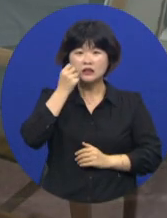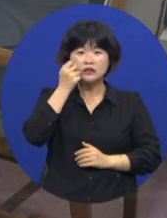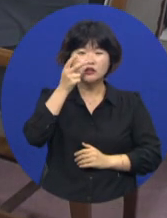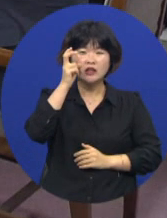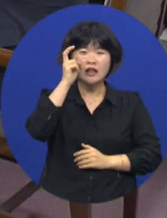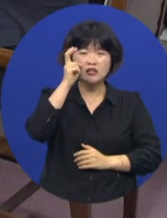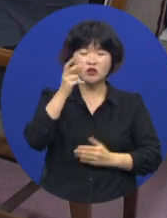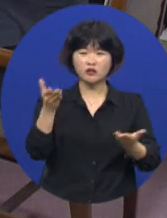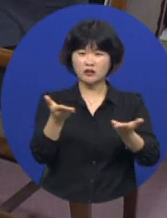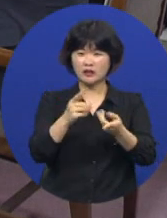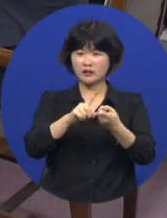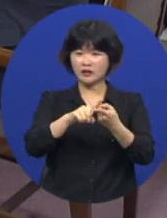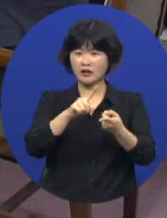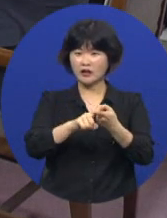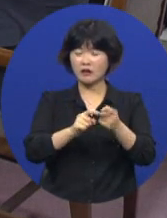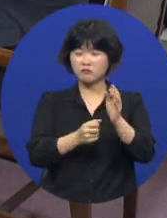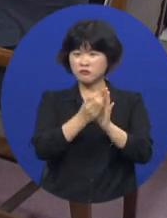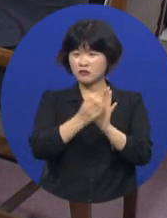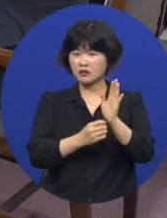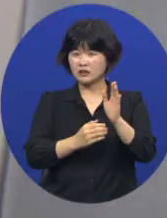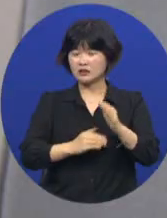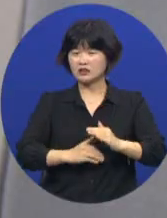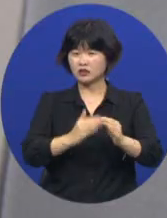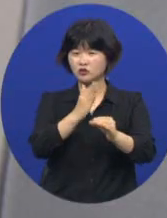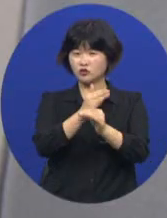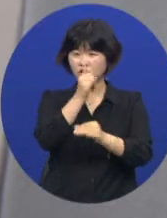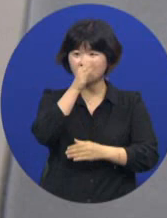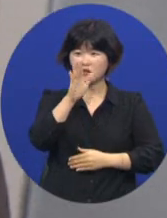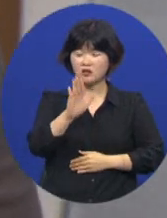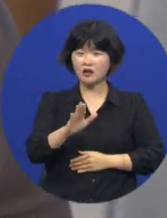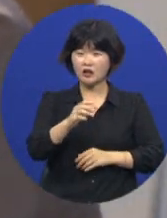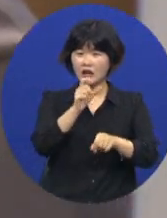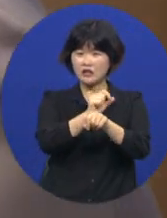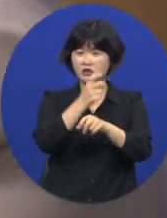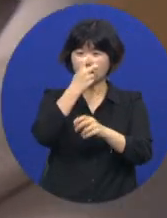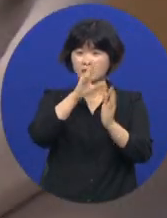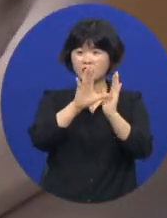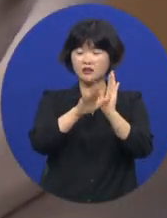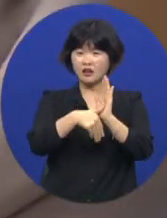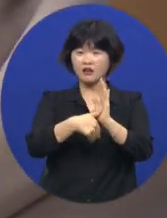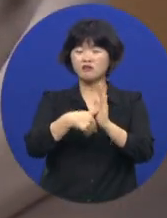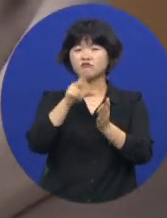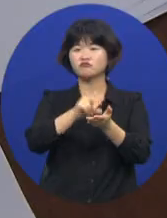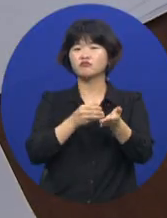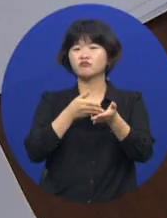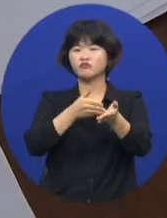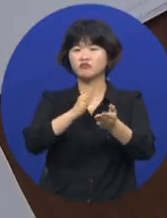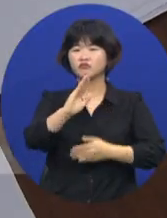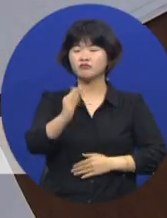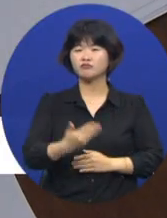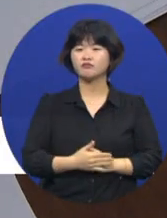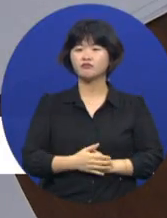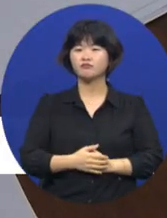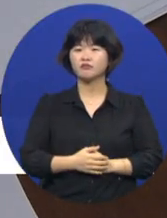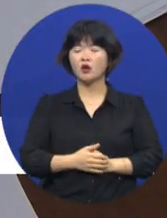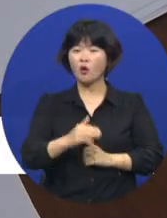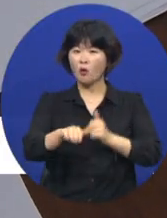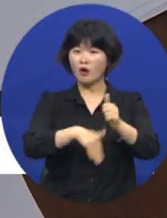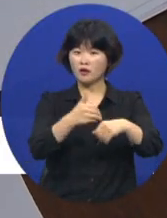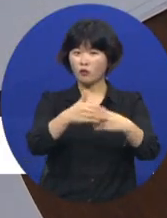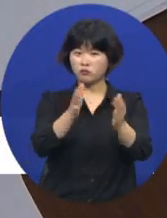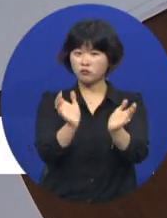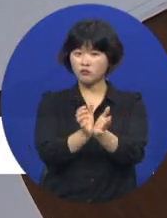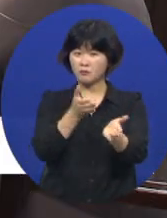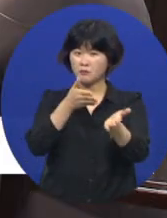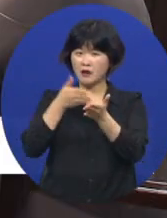7개월로 예정된 용역에 대한 입찰이 진행 중인 가운데 도의회 행정사무감사에서 쟁점이 됐습니다. 환경부가